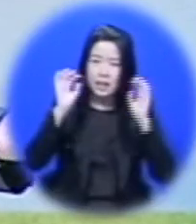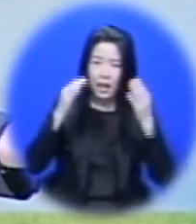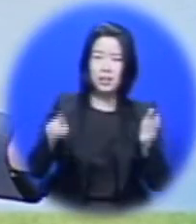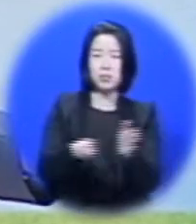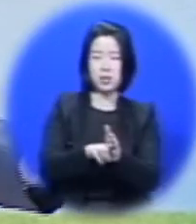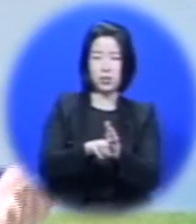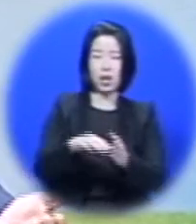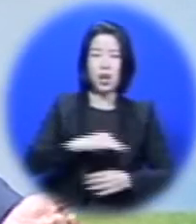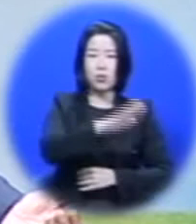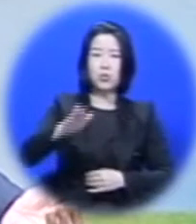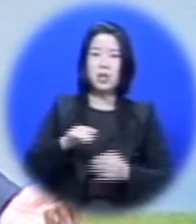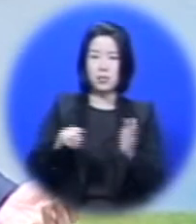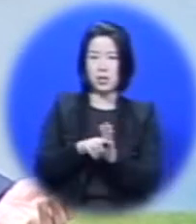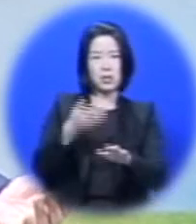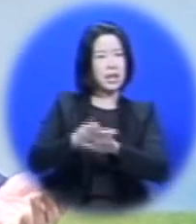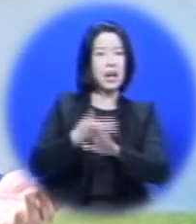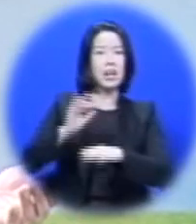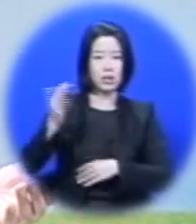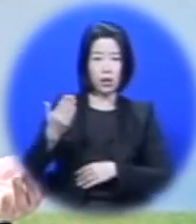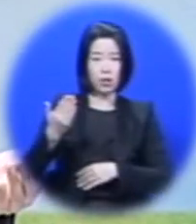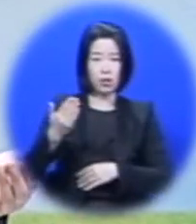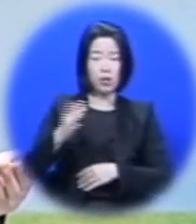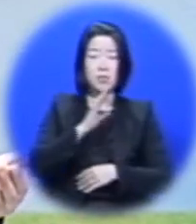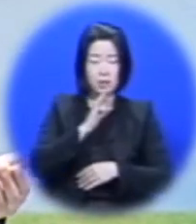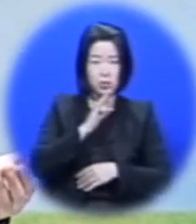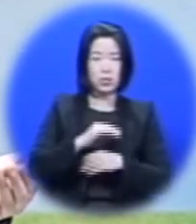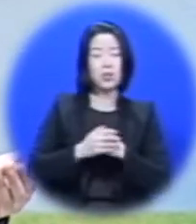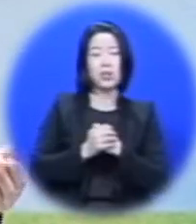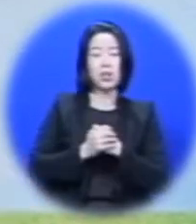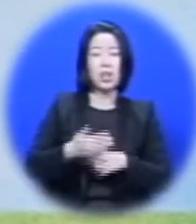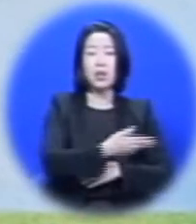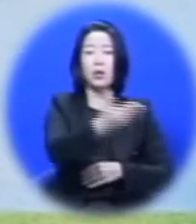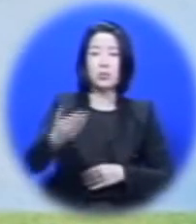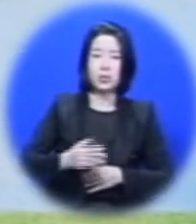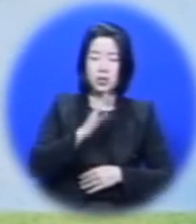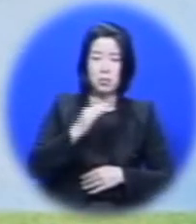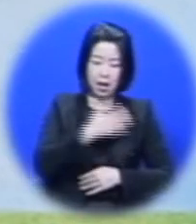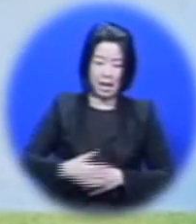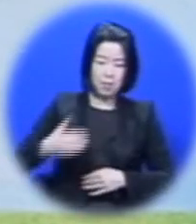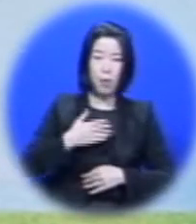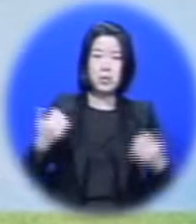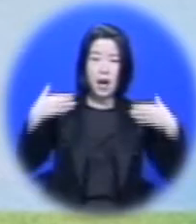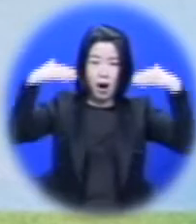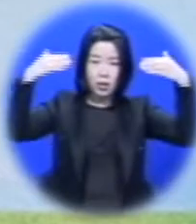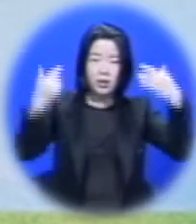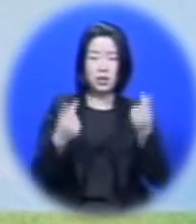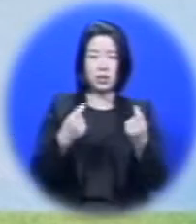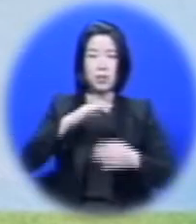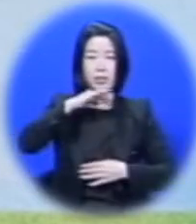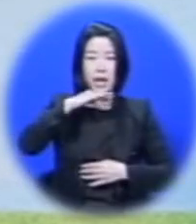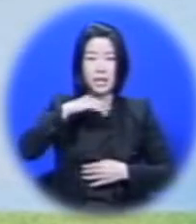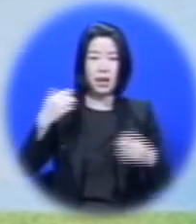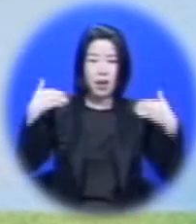믿음과 우리들의 믿음은 달라야 되잖아요. 여러분들은 정말 몸이 어른인 것처럼, 나이가